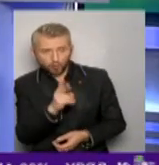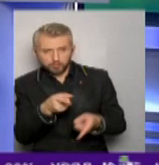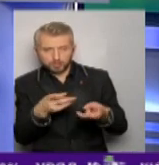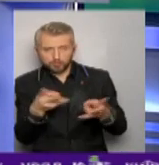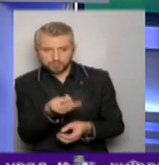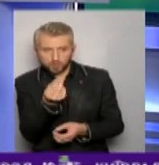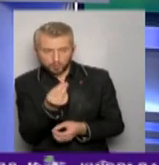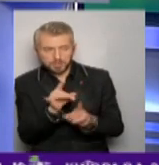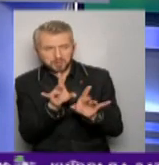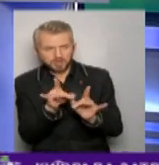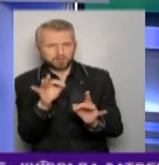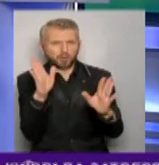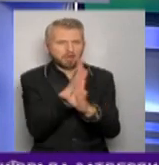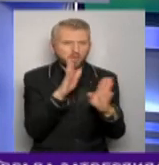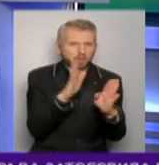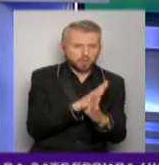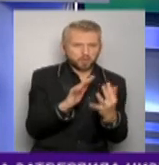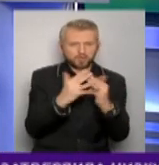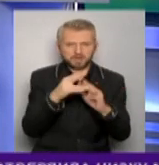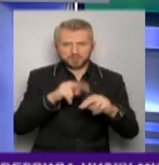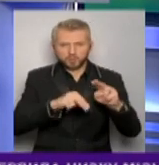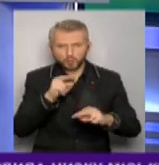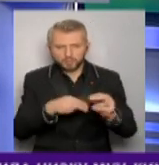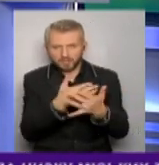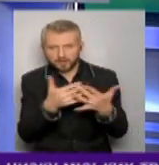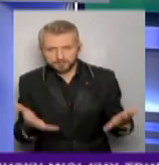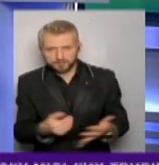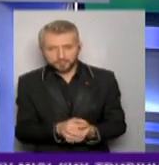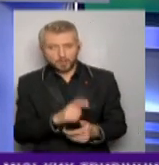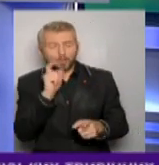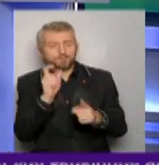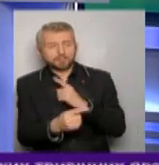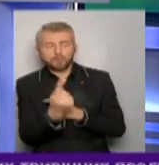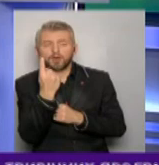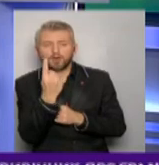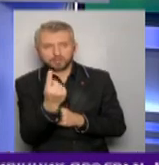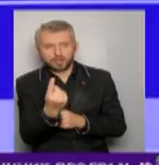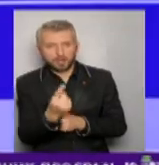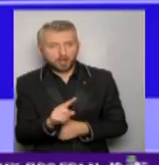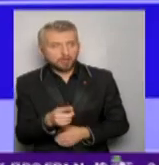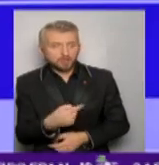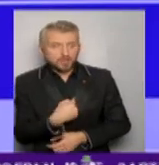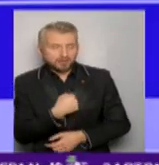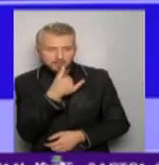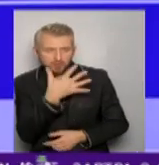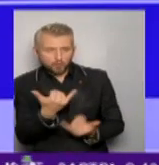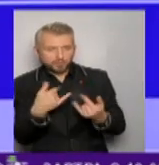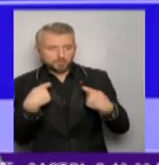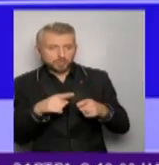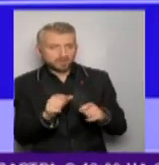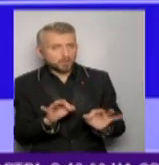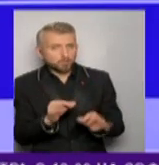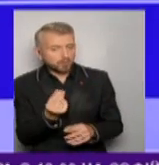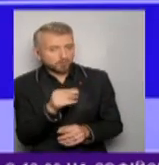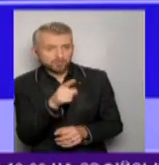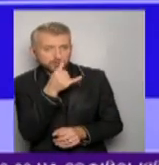гроші, розказати про екологію, про фермерський устрій і так далі. У відповідь на її просте питання. А чого я не можу зараз це продати за нормальні гроші?